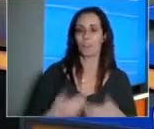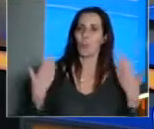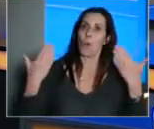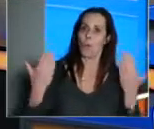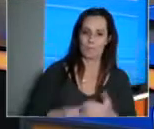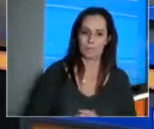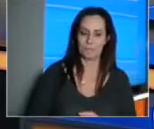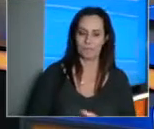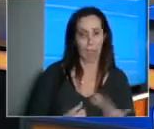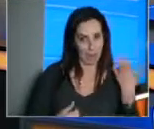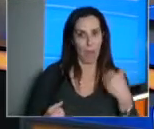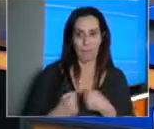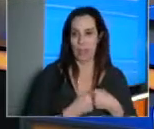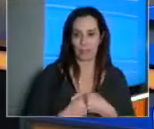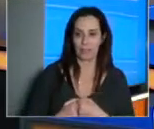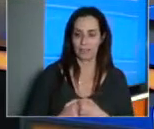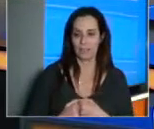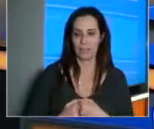וואו, מאתגר.